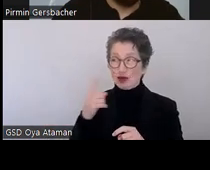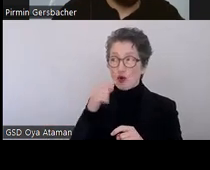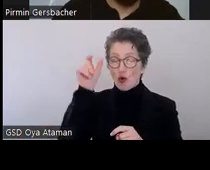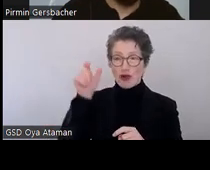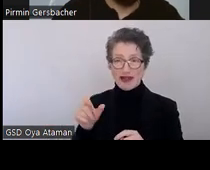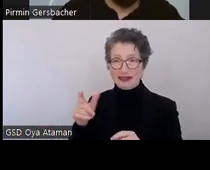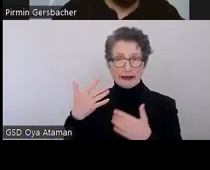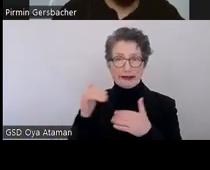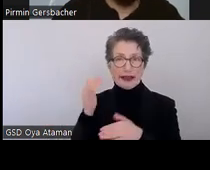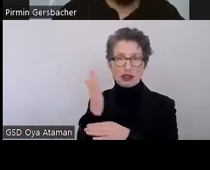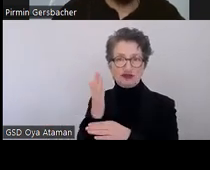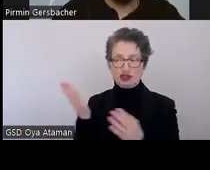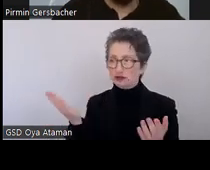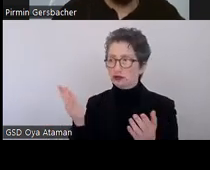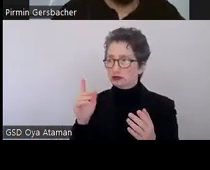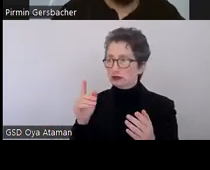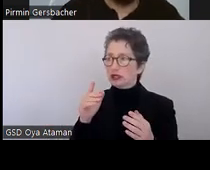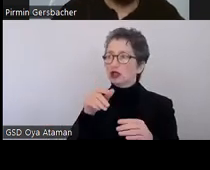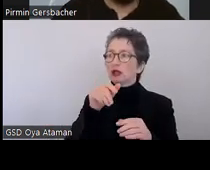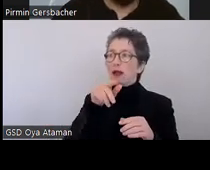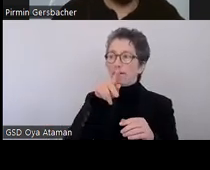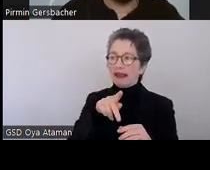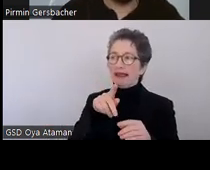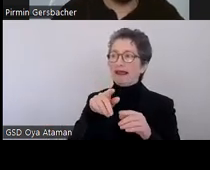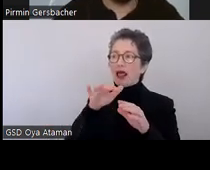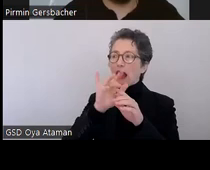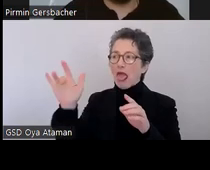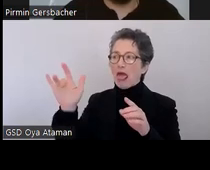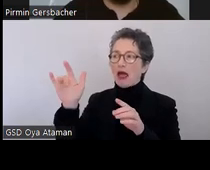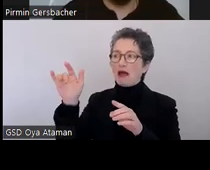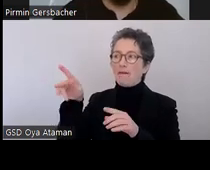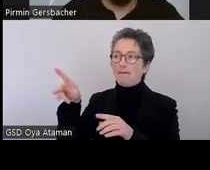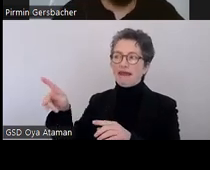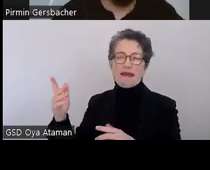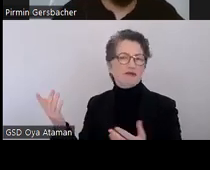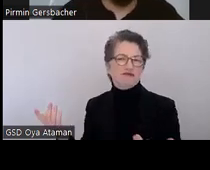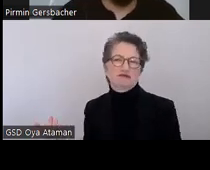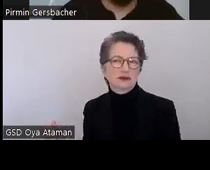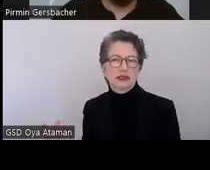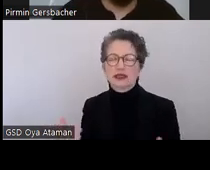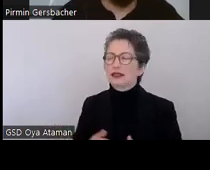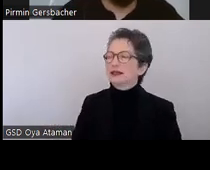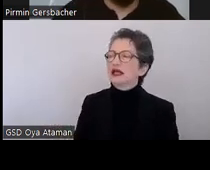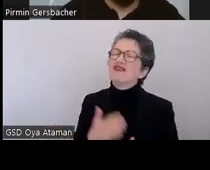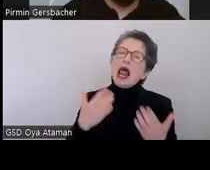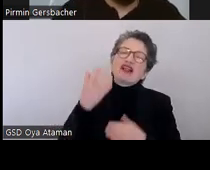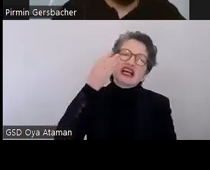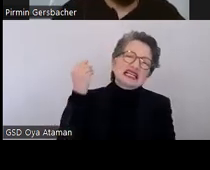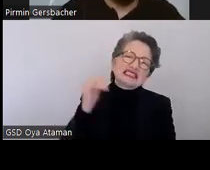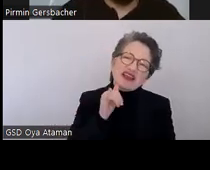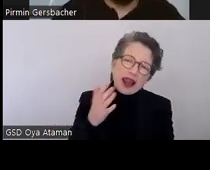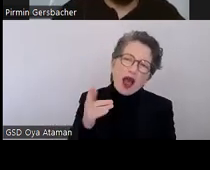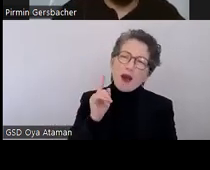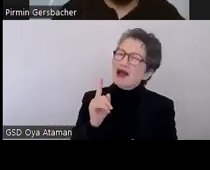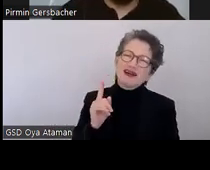steht einfach nichts dazwischen und nochmal eins. Und das kann zum Beispiel einfach verwendet werden, um irgendwelche, vielleicht wurde auch nur was vergessen, aber